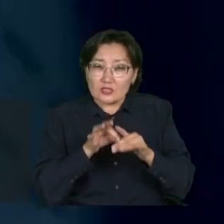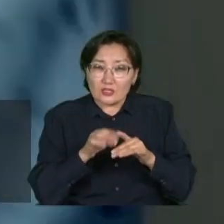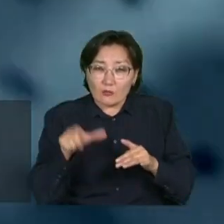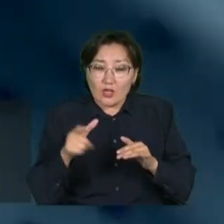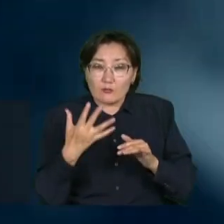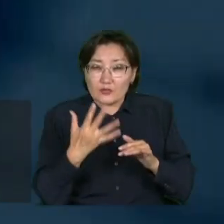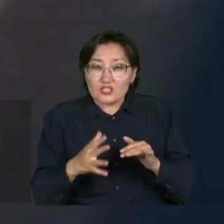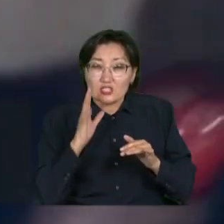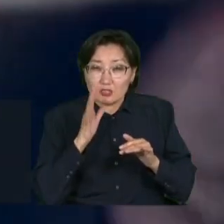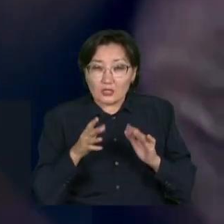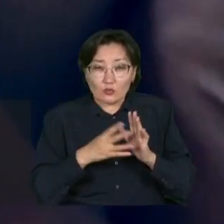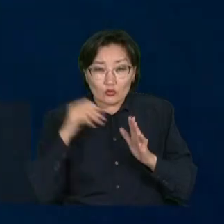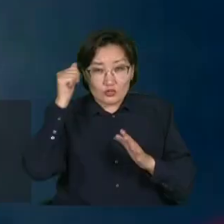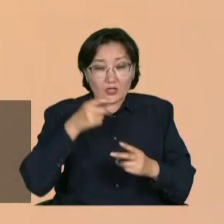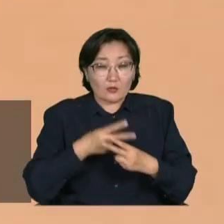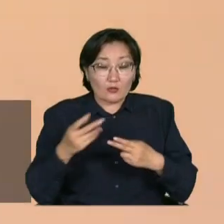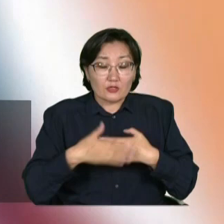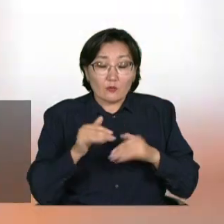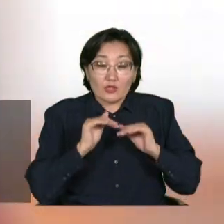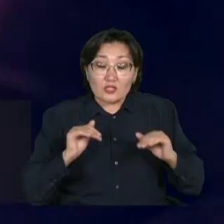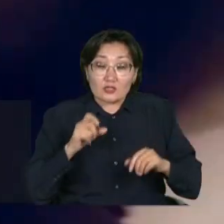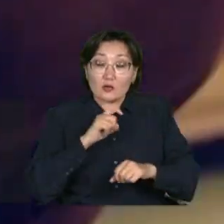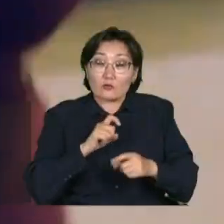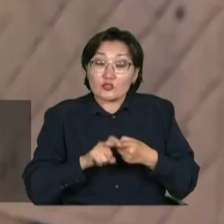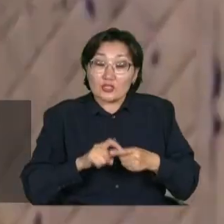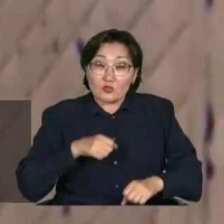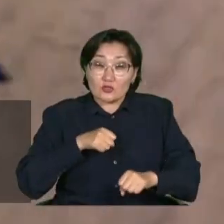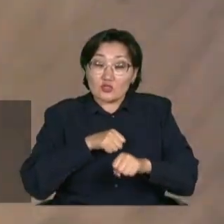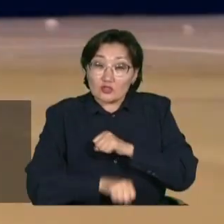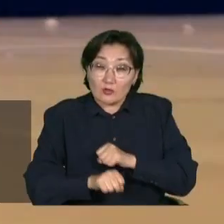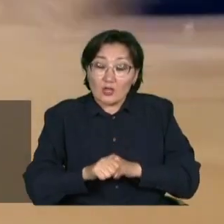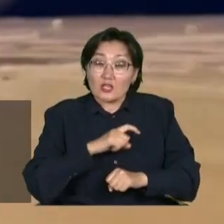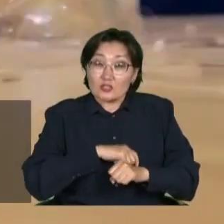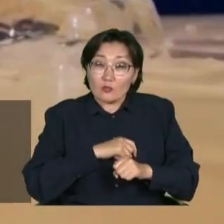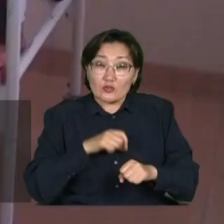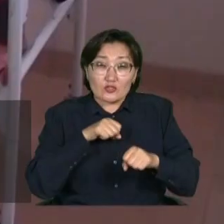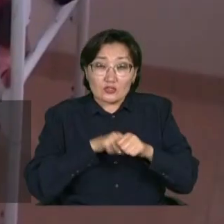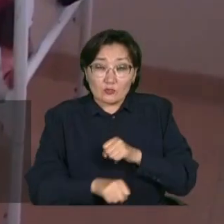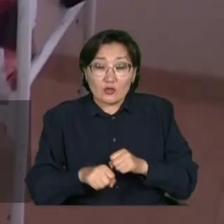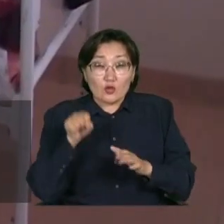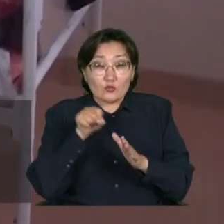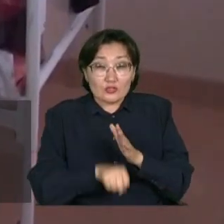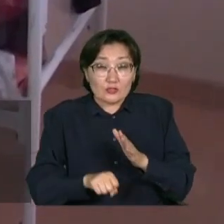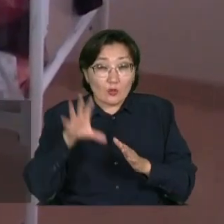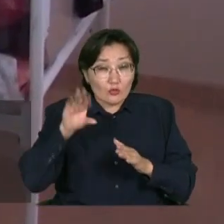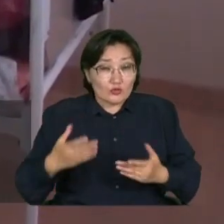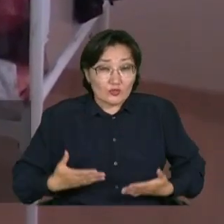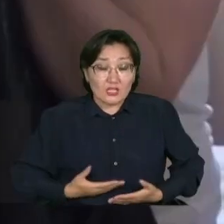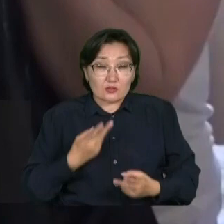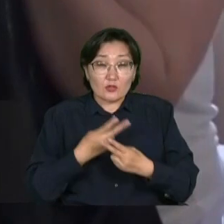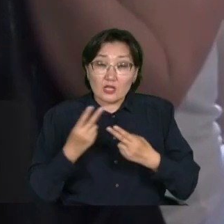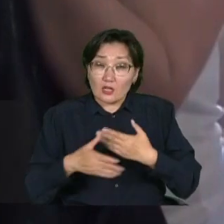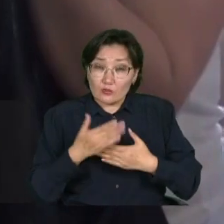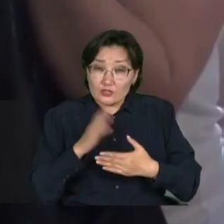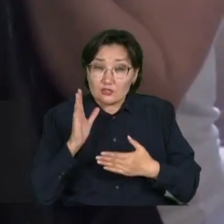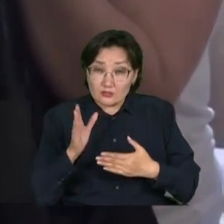бостандығынан айырылуы мүмкін. Ал балаларға қатысты жыныстық сипаттағы зорлық-зомбылық көрсеткендер және өлтіргендер өмір бойына темір торға